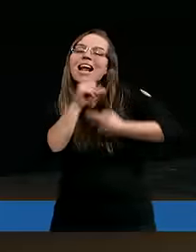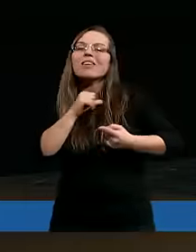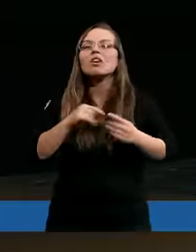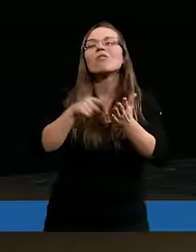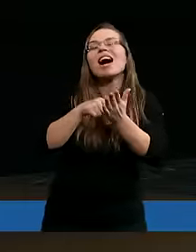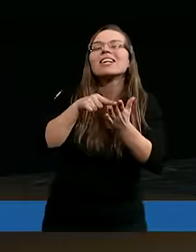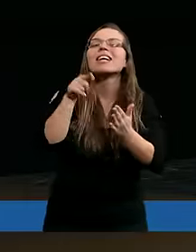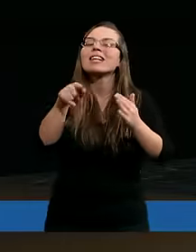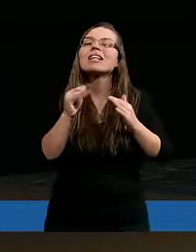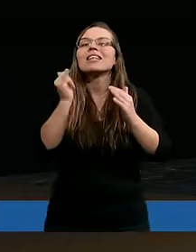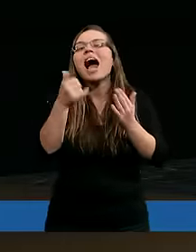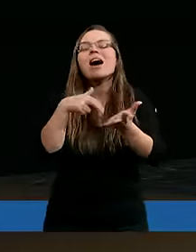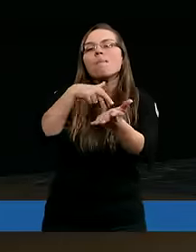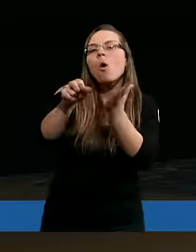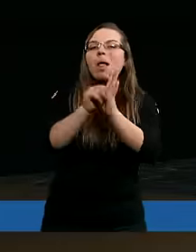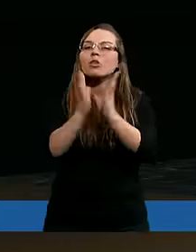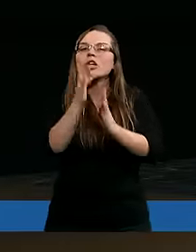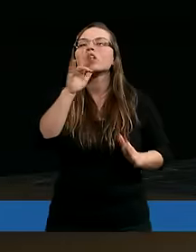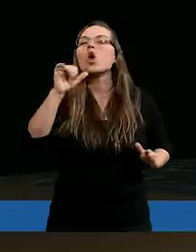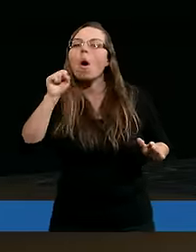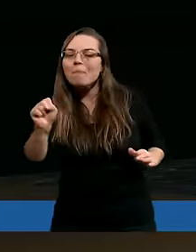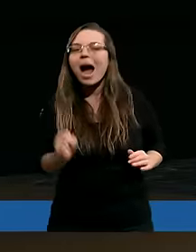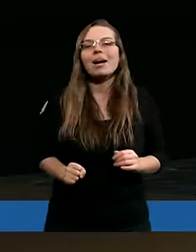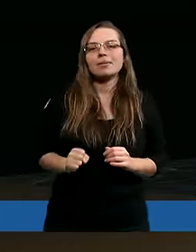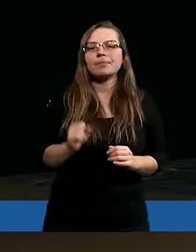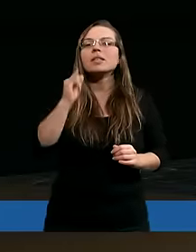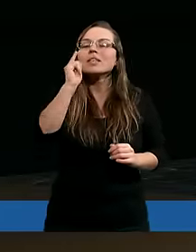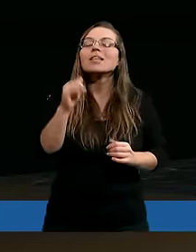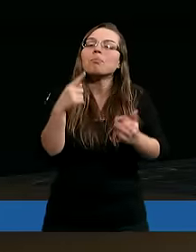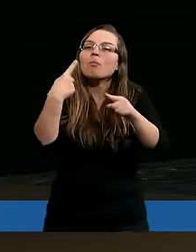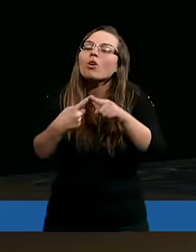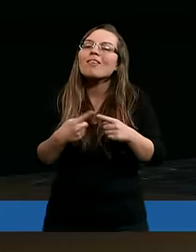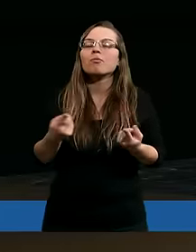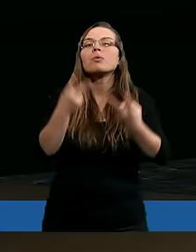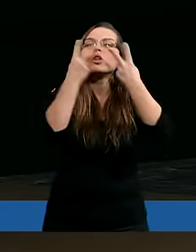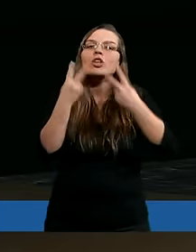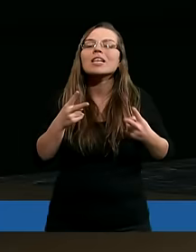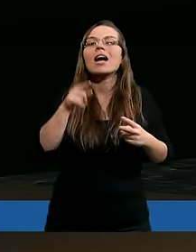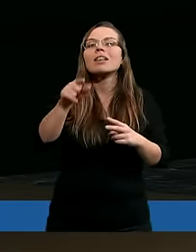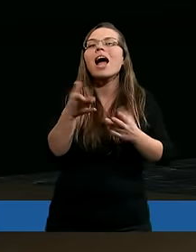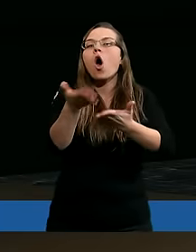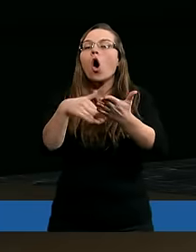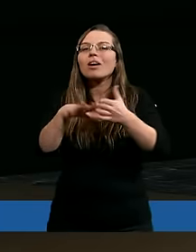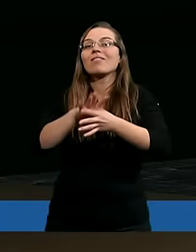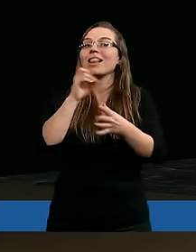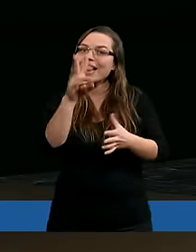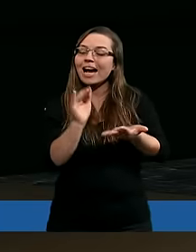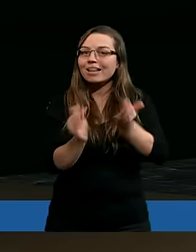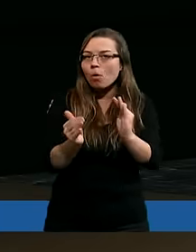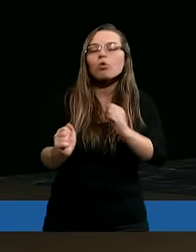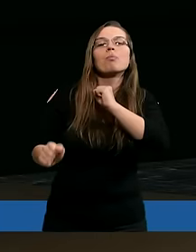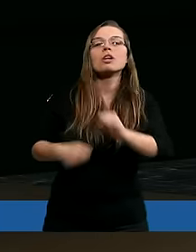zastanawiałyśmy się właśnie, w jaki sposób podejść do Księgi Hioba i postanowiłyśmy czytać te rozdziały w taki sposób,